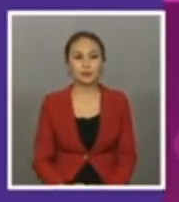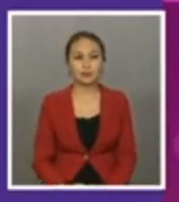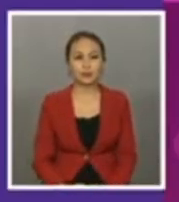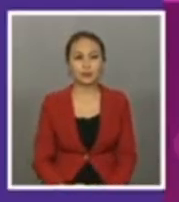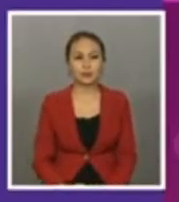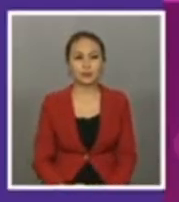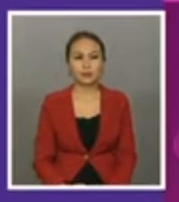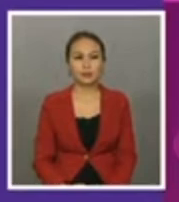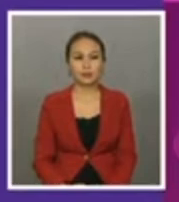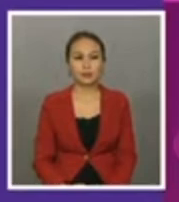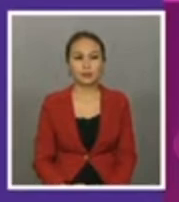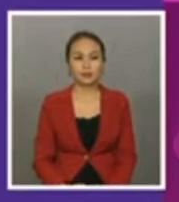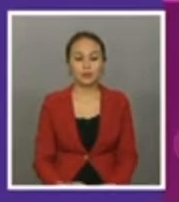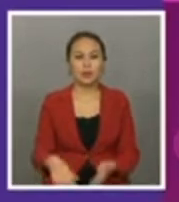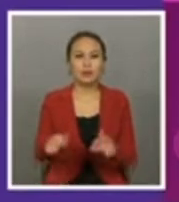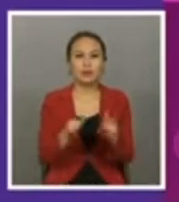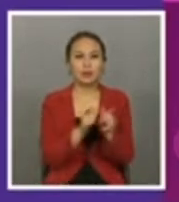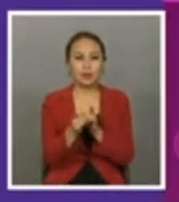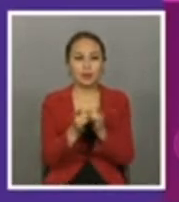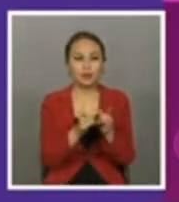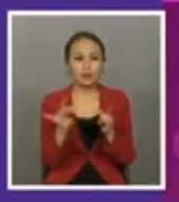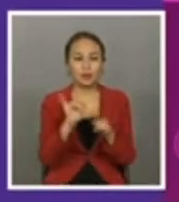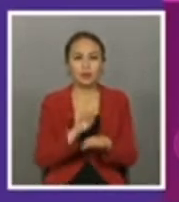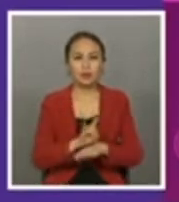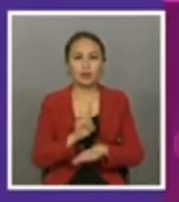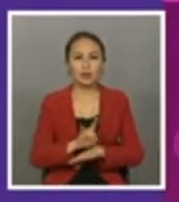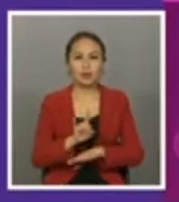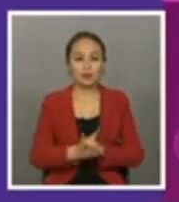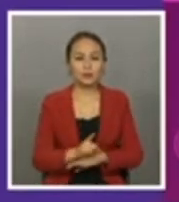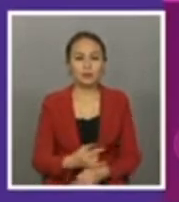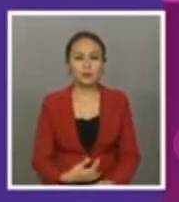Мұнда сабын және бақа берілген.